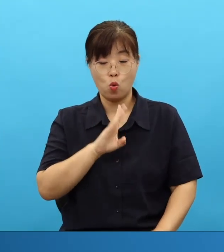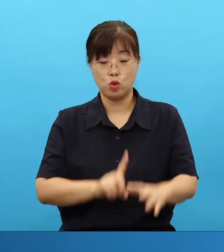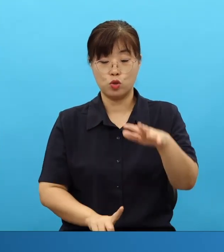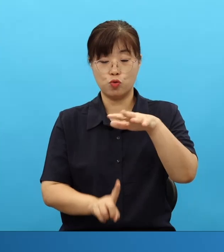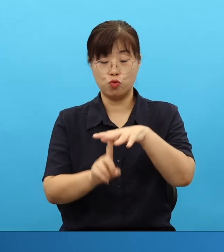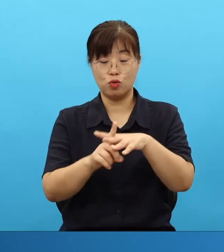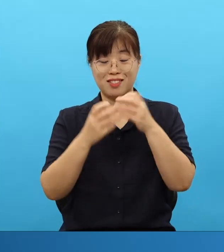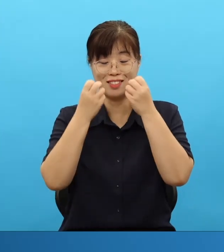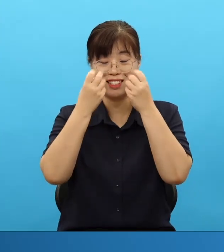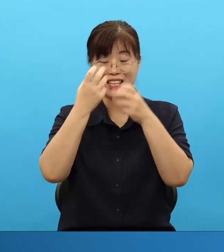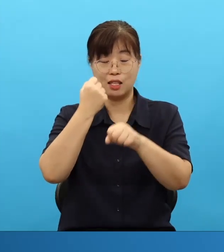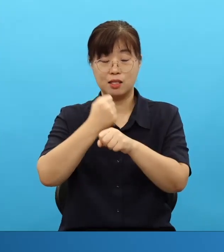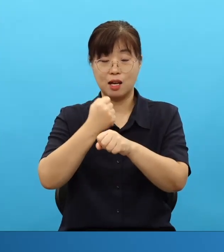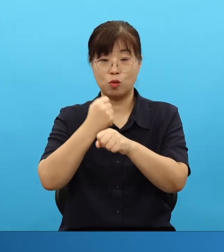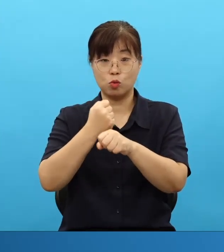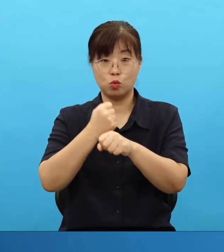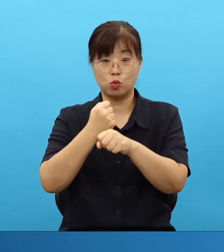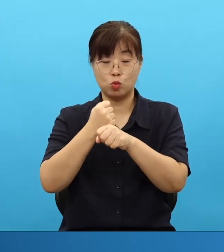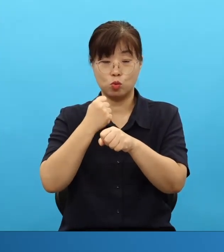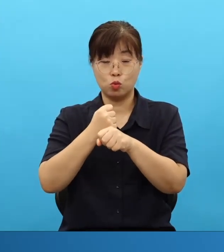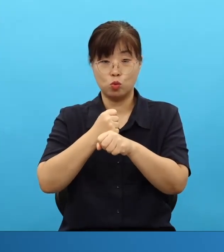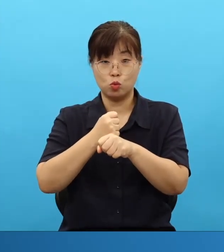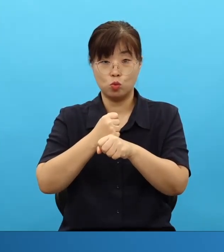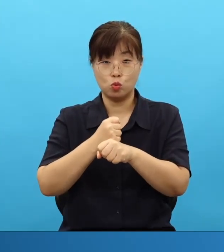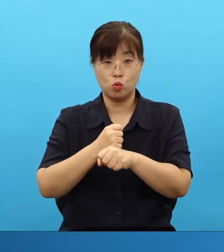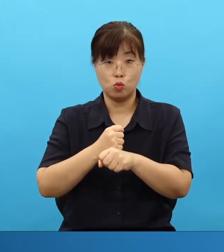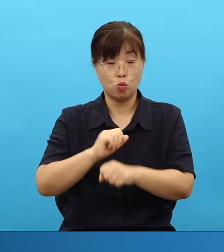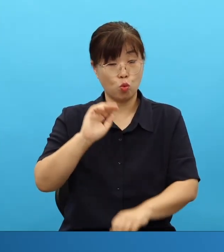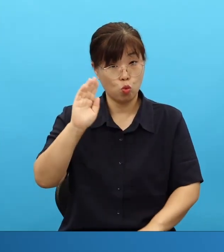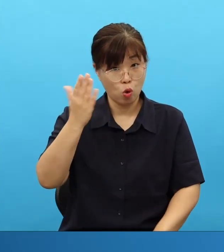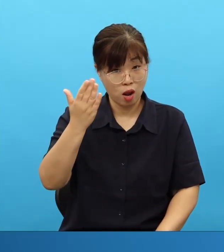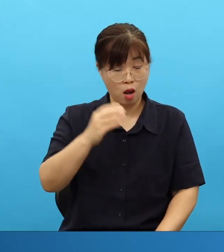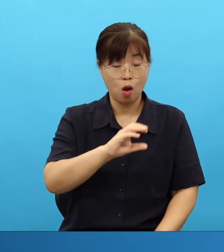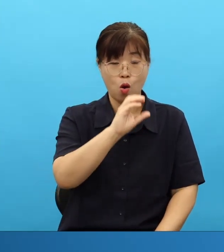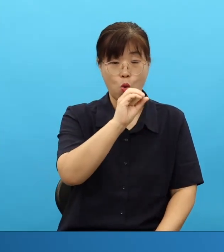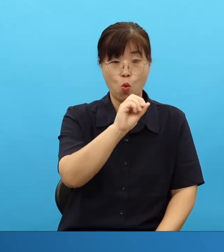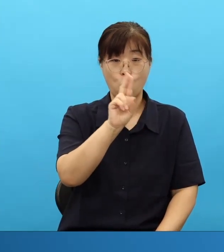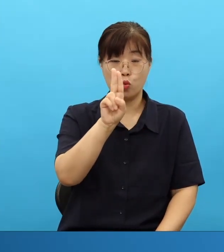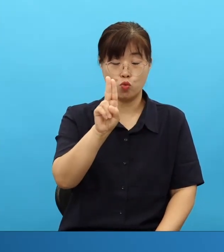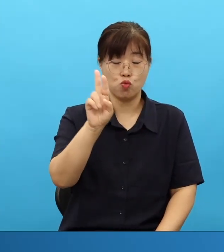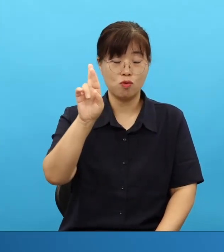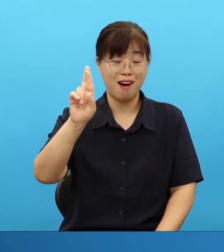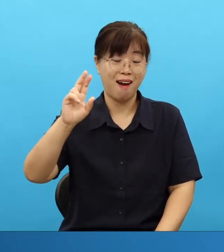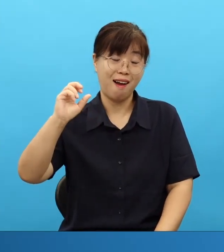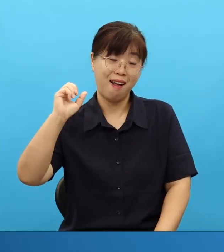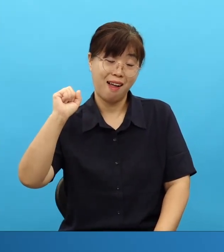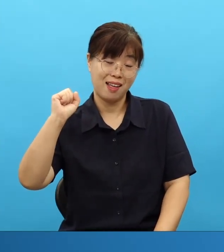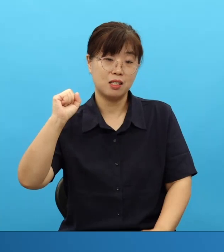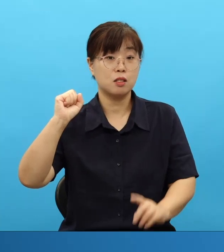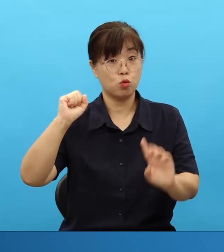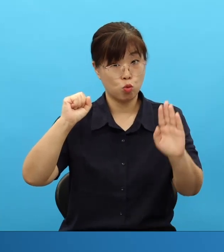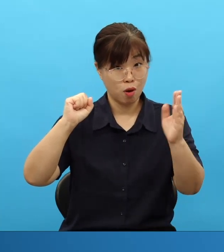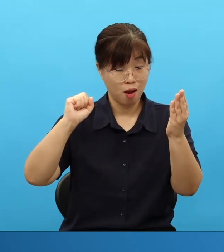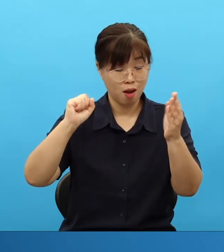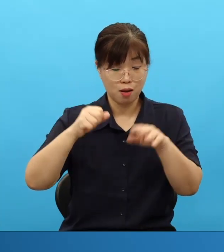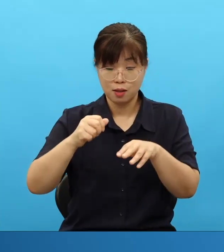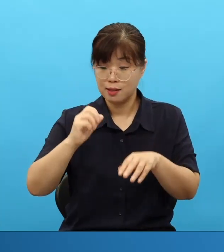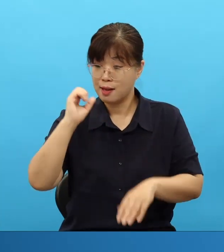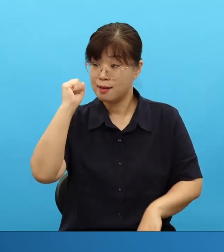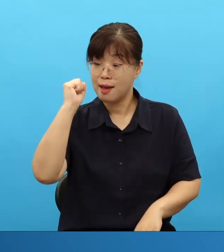재창조 요게 시스템이 딱 되는 겁니다 요게 답이요 우리의